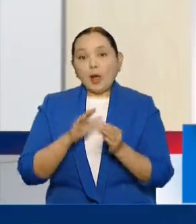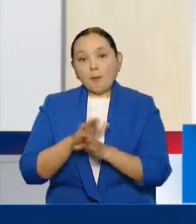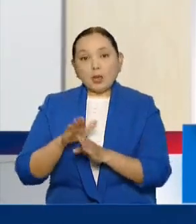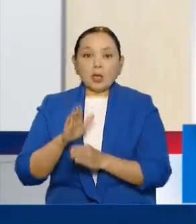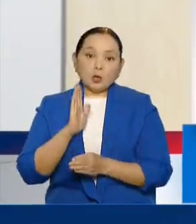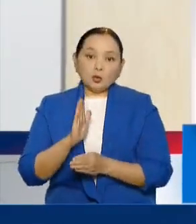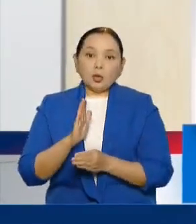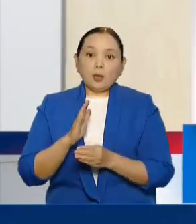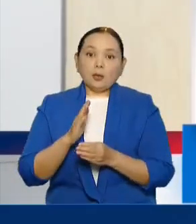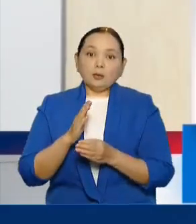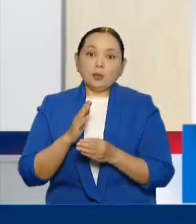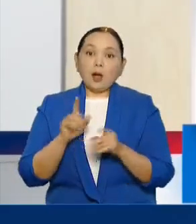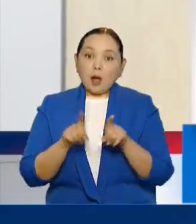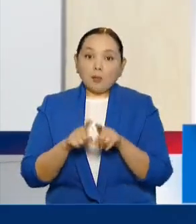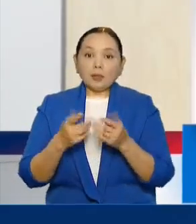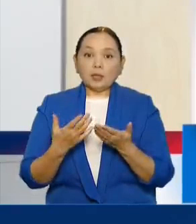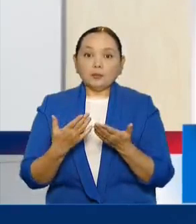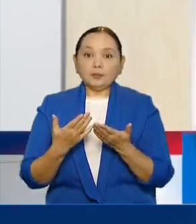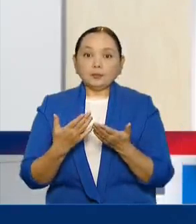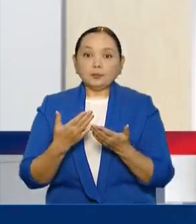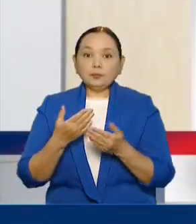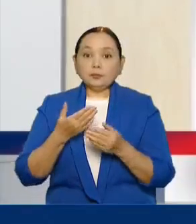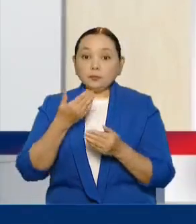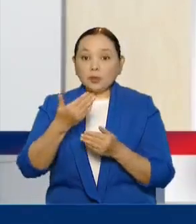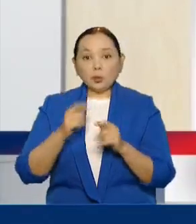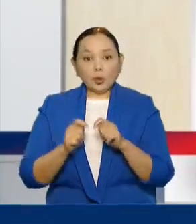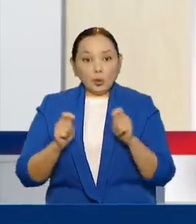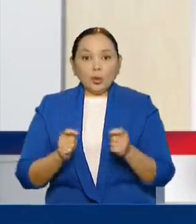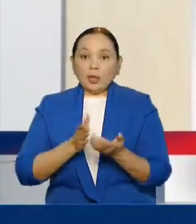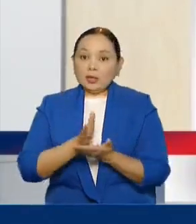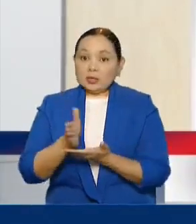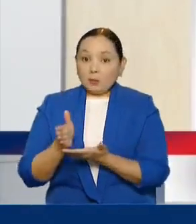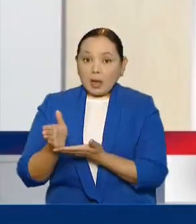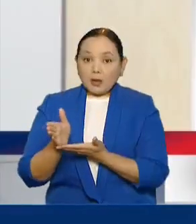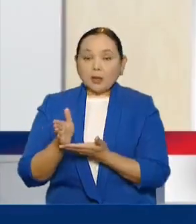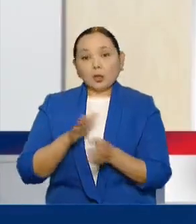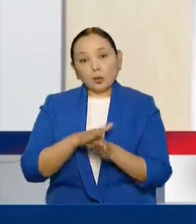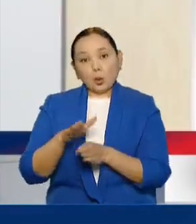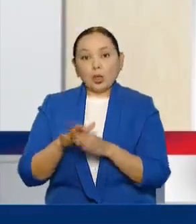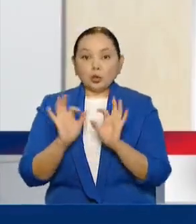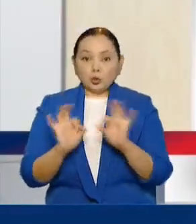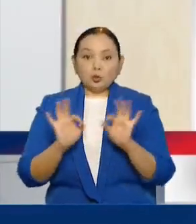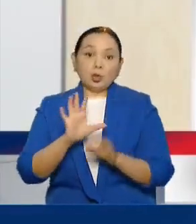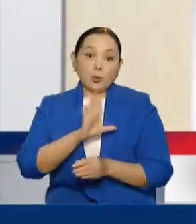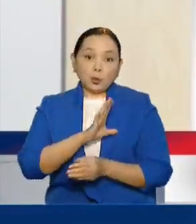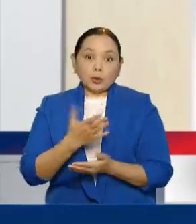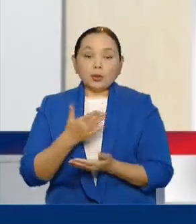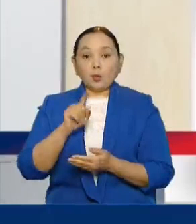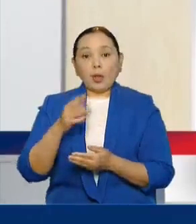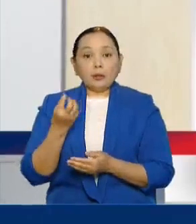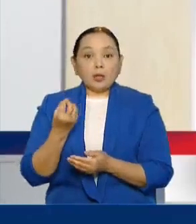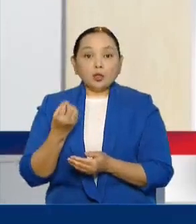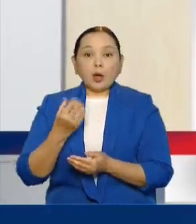oshirish mexanizmi hamda uni yo'lga qo'yish tizimlari to'liqroq tushuntirib o'tildi. Bundan